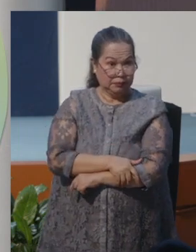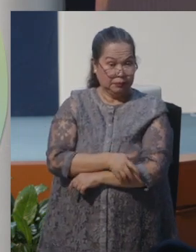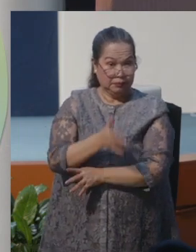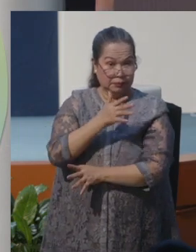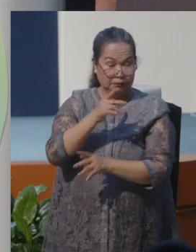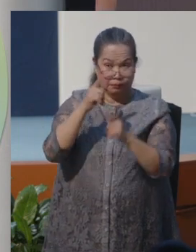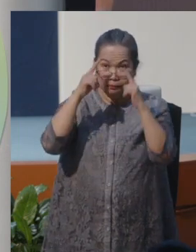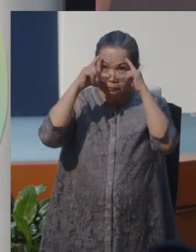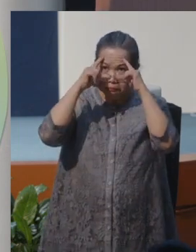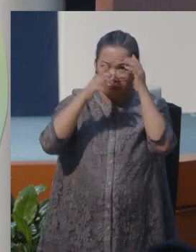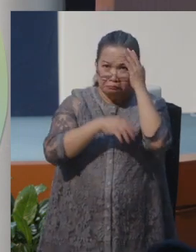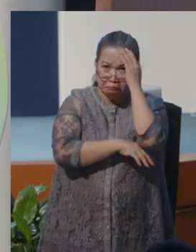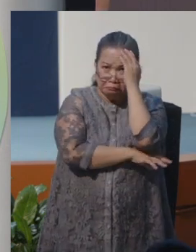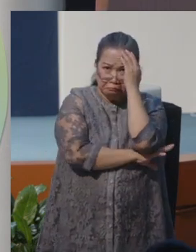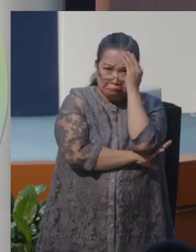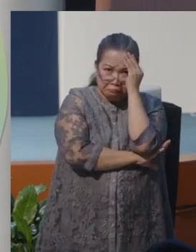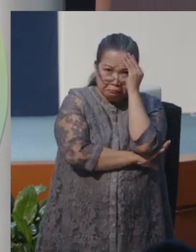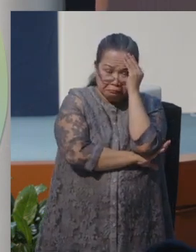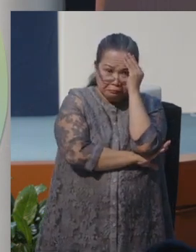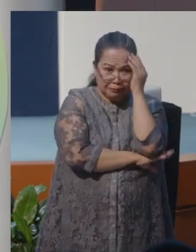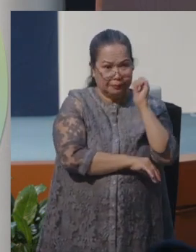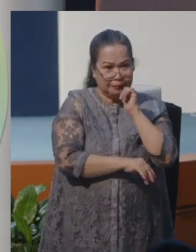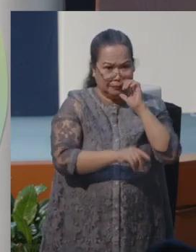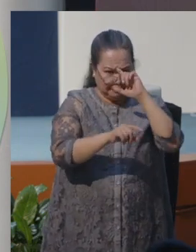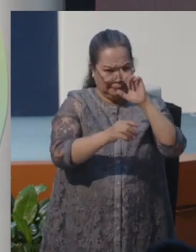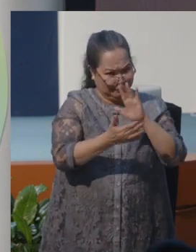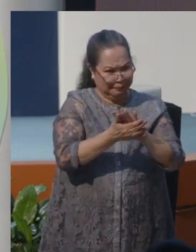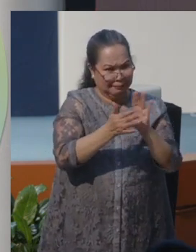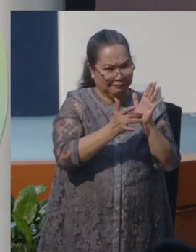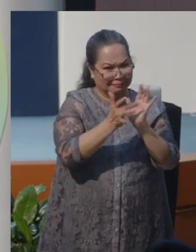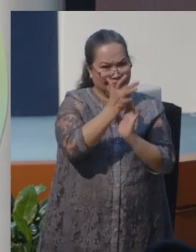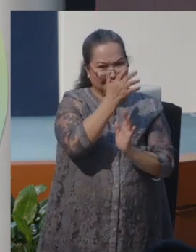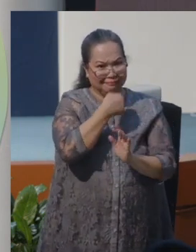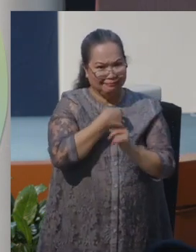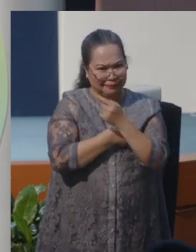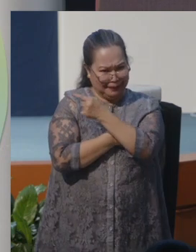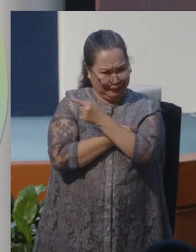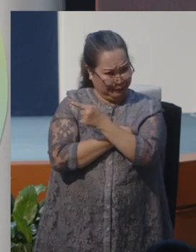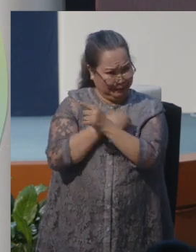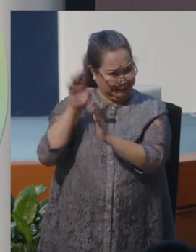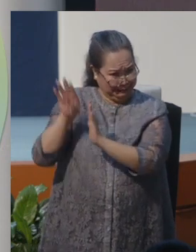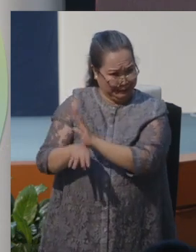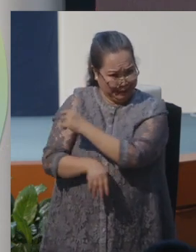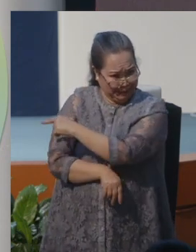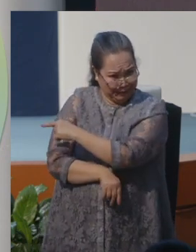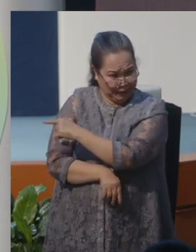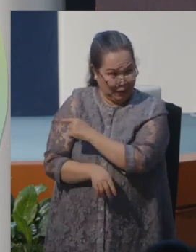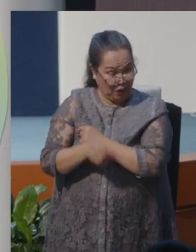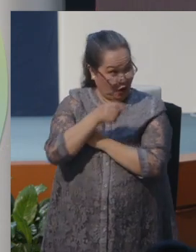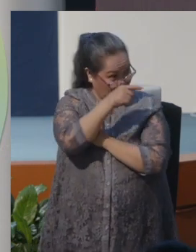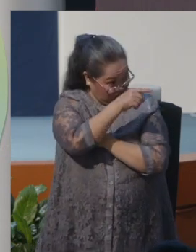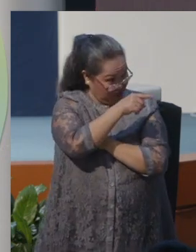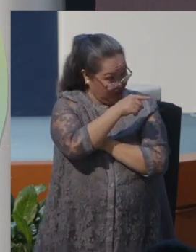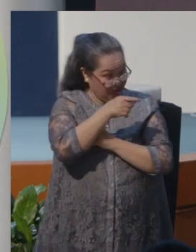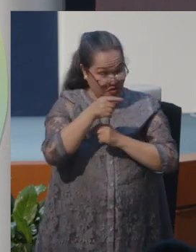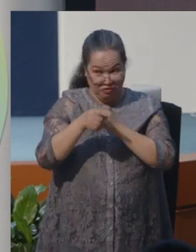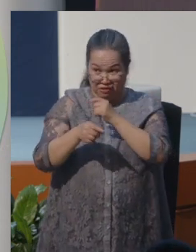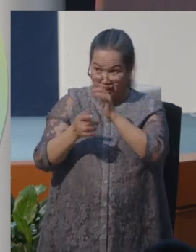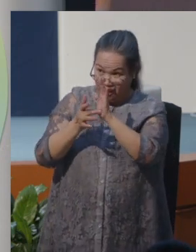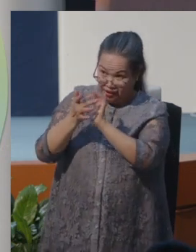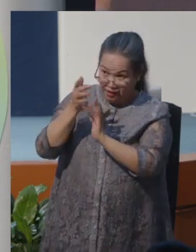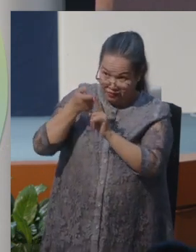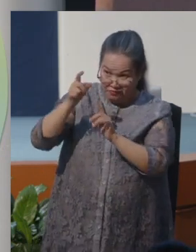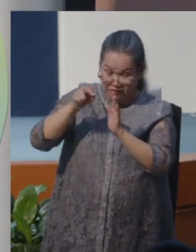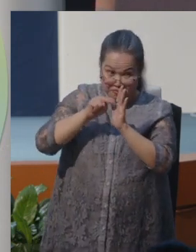si Nathaniel. Ay, parang minaliit ko siya, galing kang Nazareth. No? Kanya na